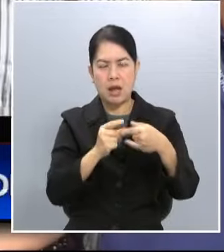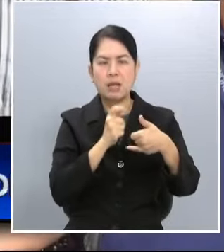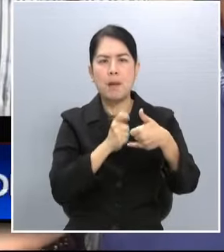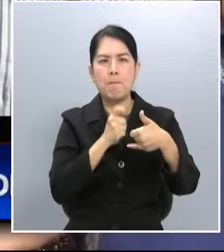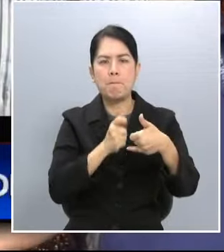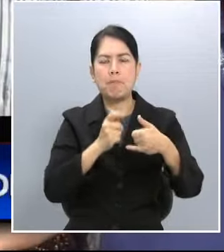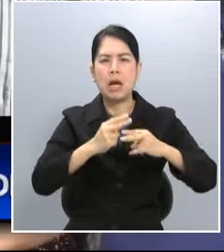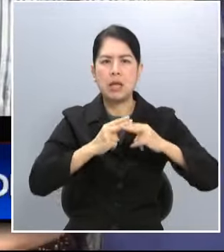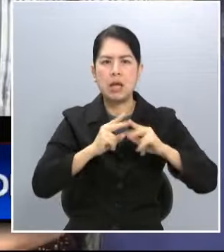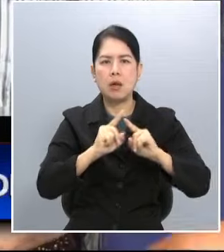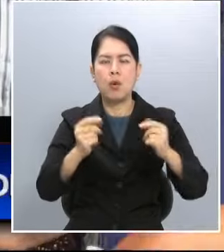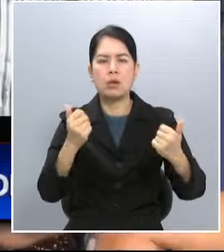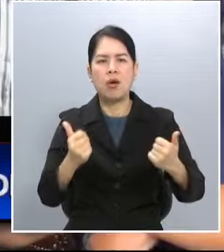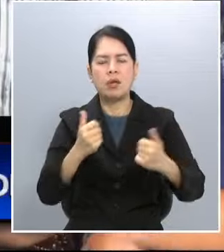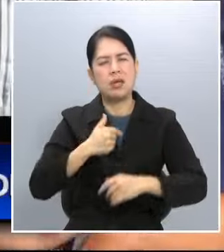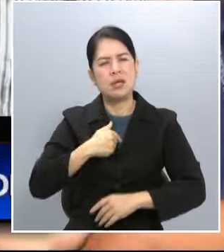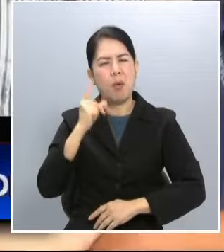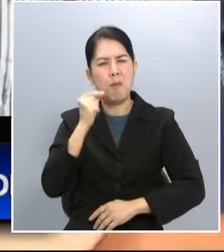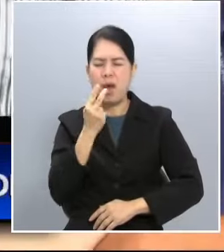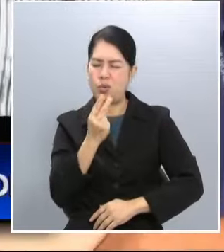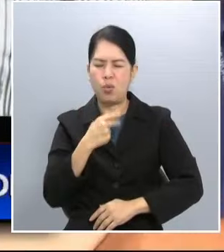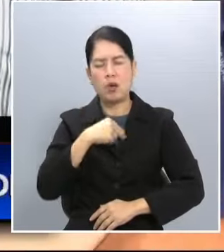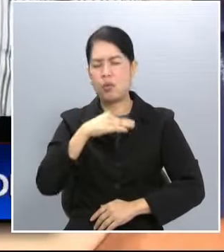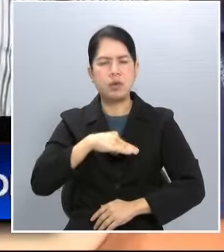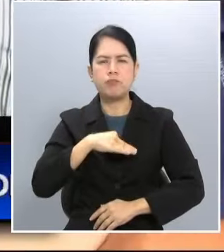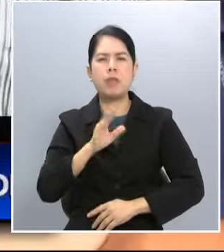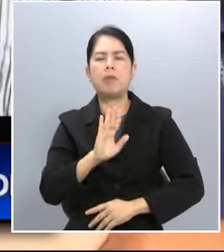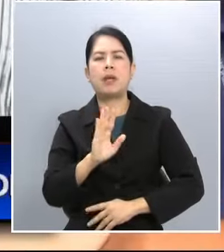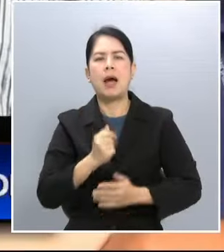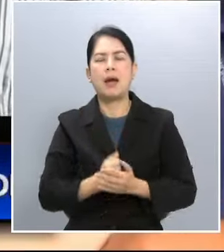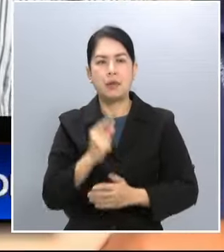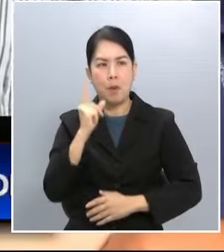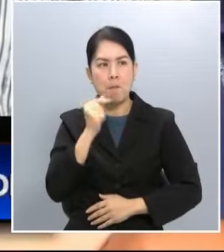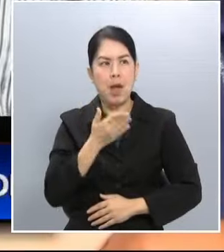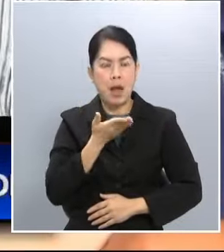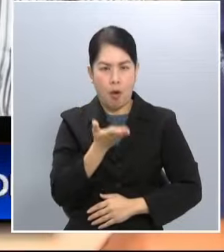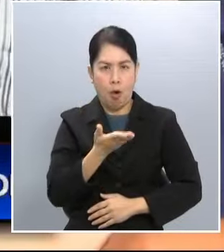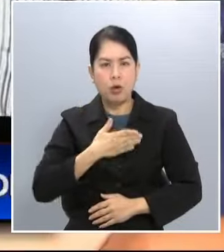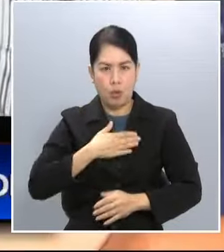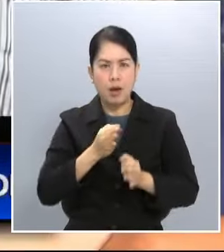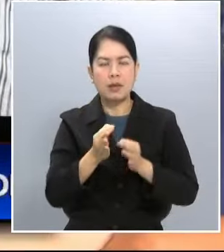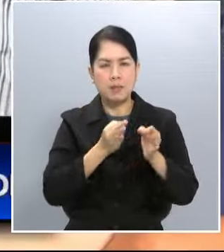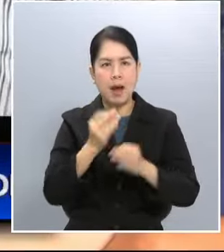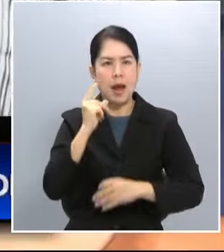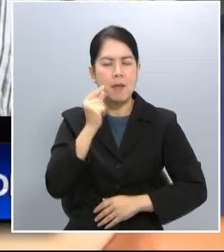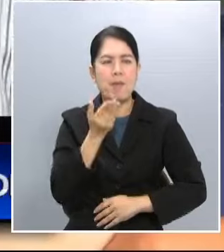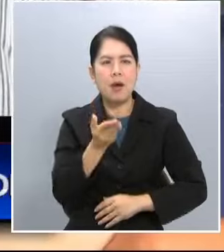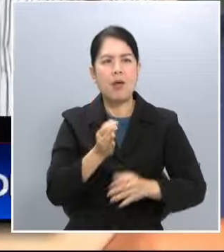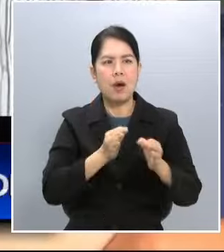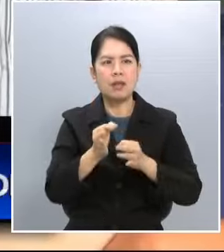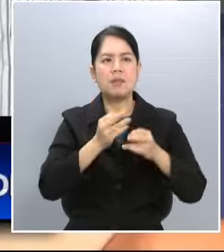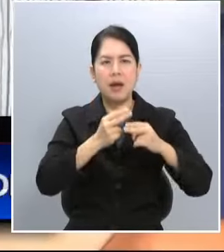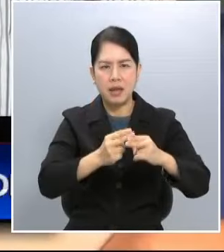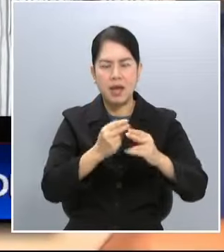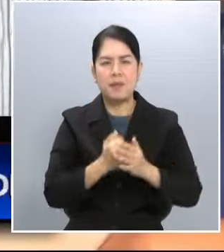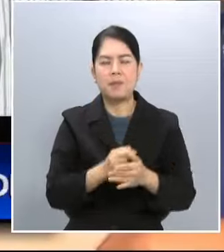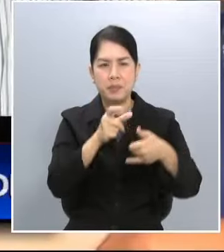อนนี้ก็คือดูแล้วมันไม่ได้ใช่ไหมคะทีนี้แม่จะขอพูดนิดนึงว่าตรงนี้มันเป็นเรื่องที่น้องอยากจะฝากบอกกับทุกค